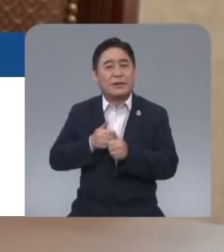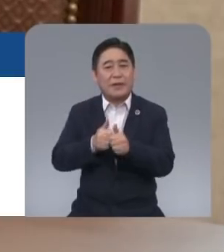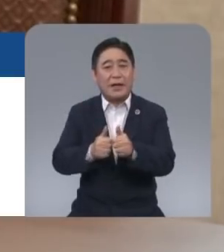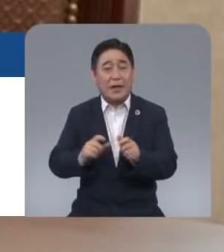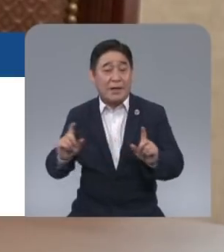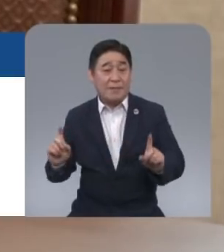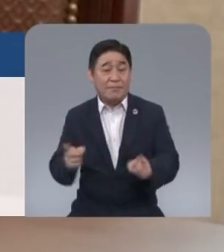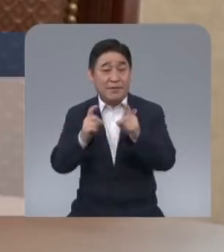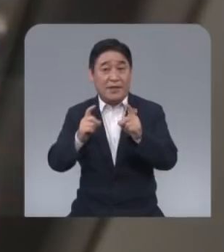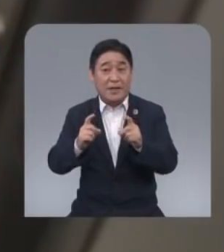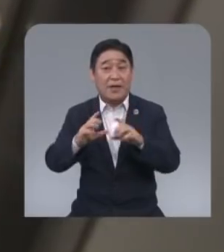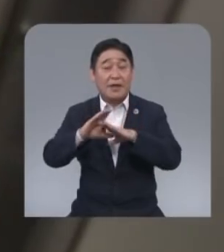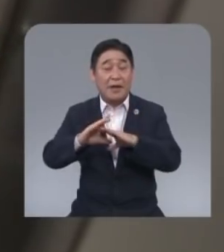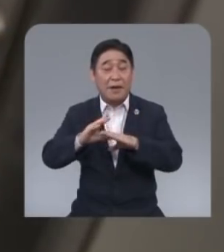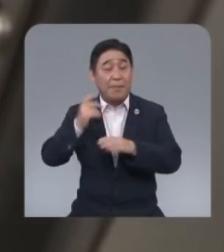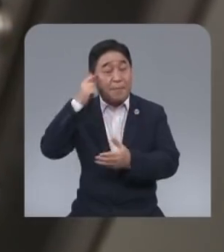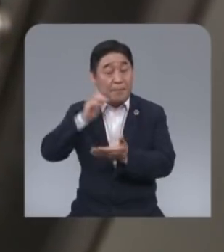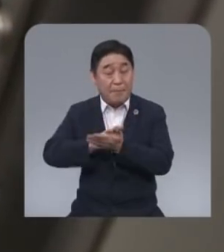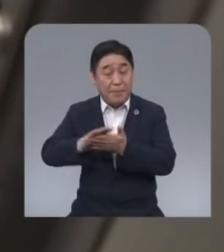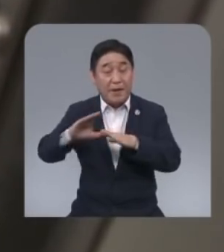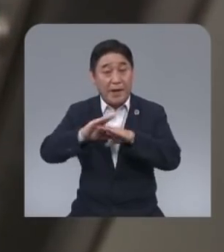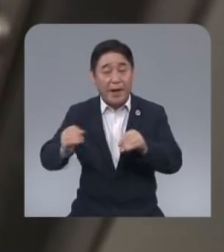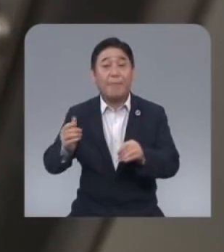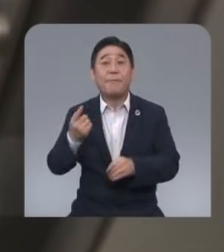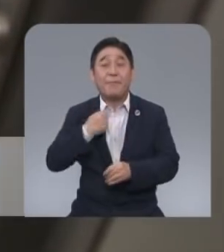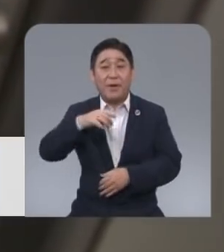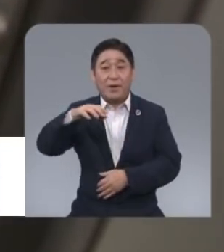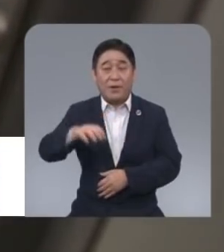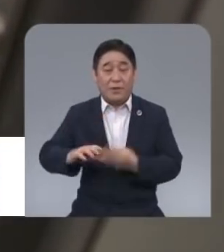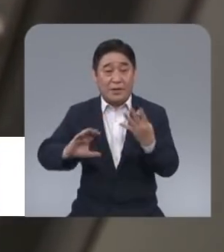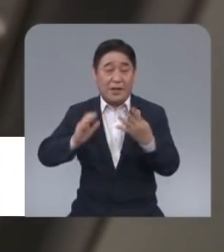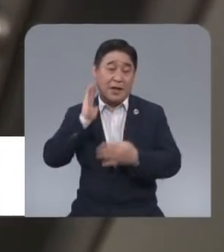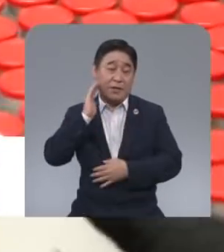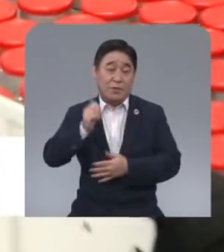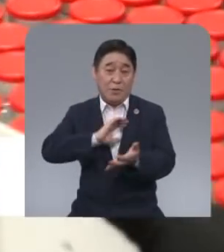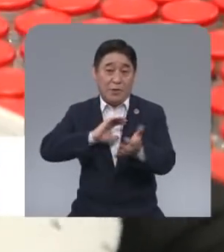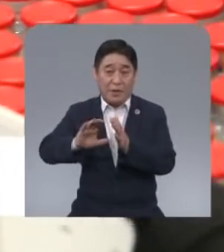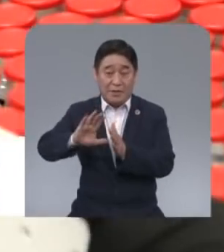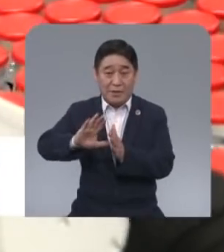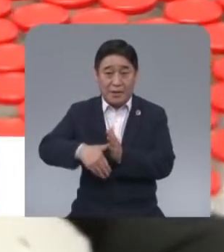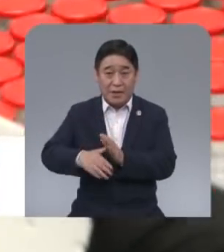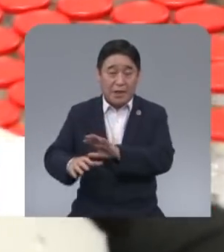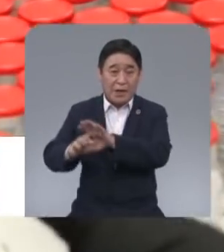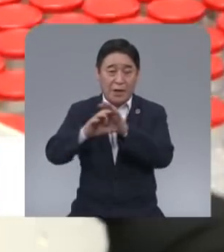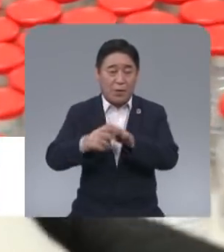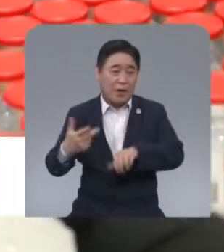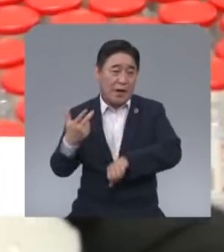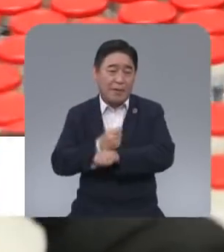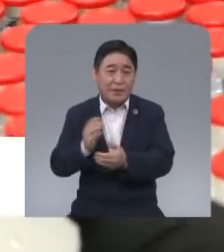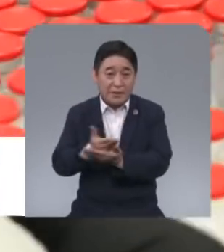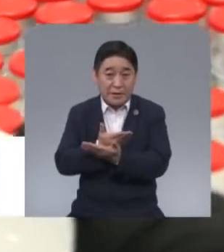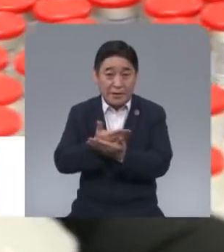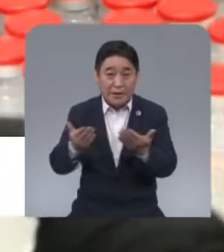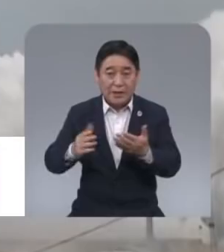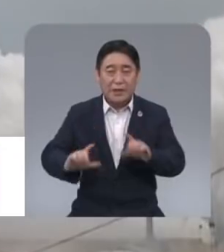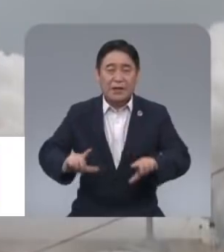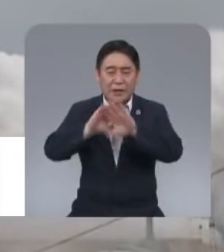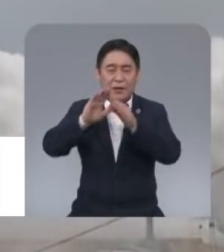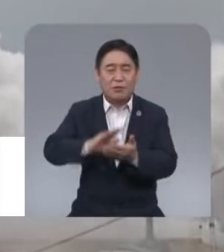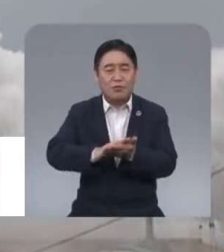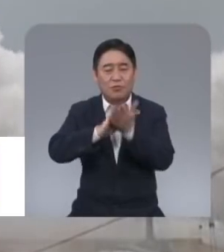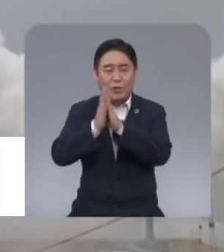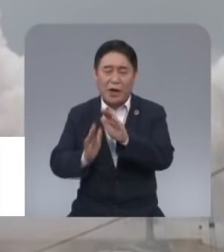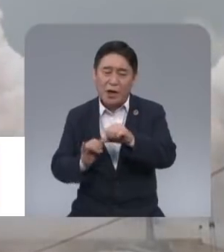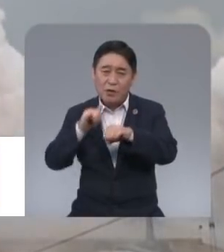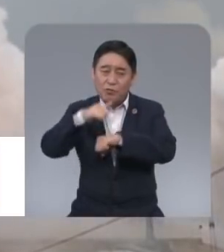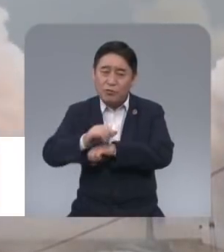with international law. 쿼드 4개국 정상들은 회담에서 코로나19 백신 공급과 기후변화,